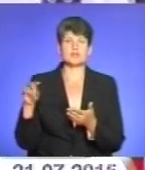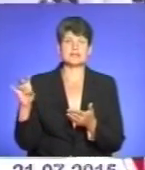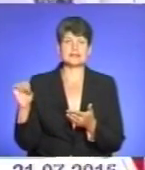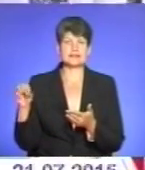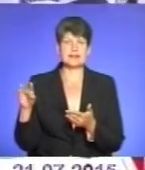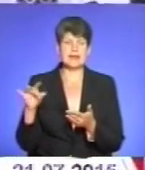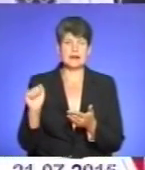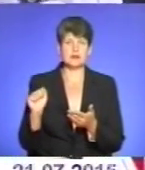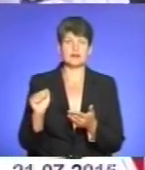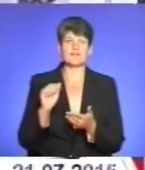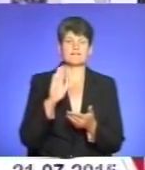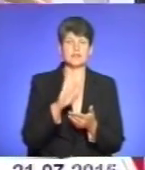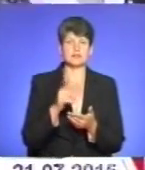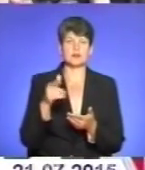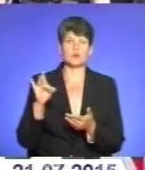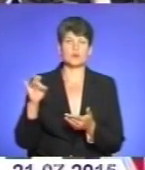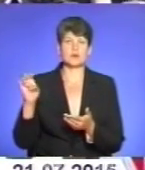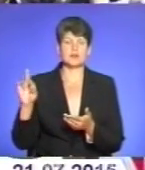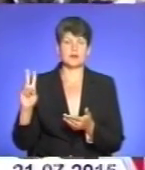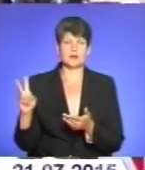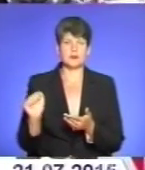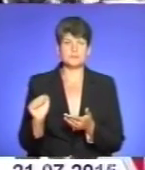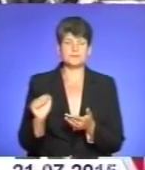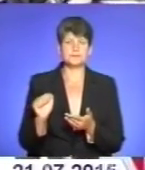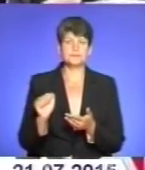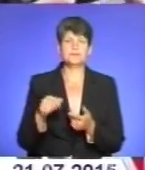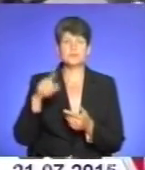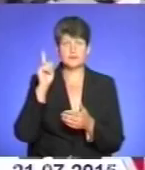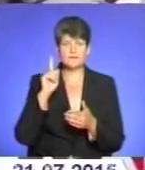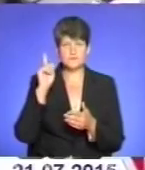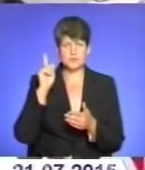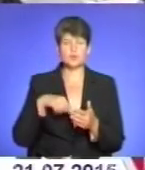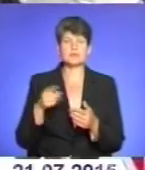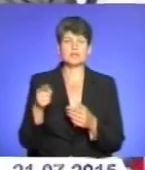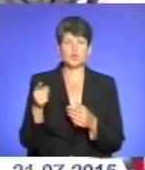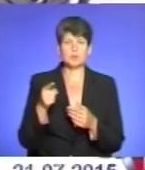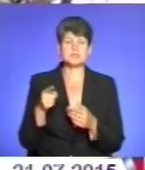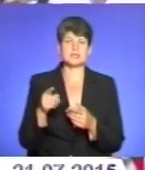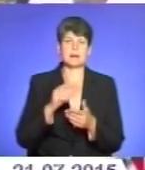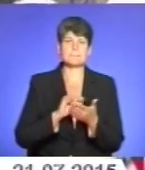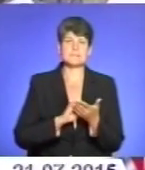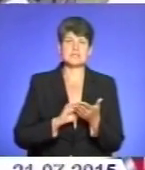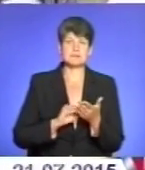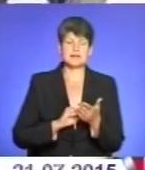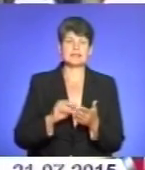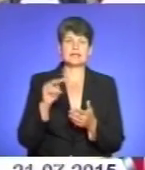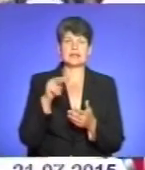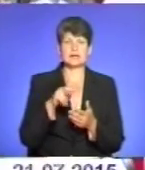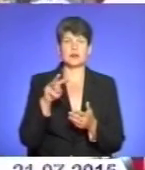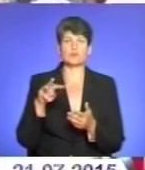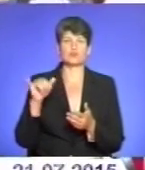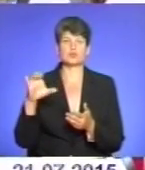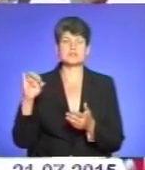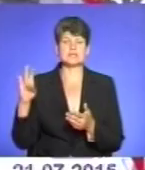захисника України Віктора Гурняка Юстина. Відома тернопільська письменниця й етнограф, волонтерка Лілія Мусіхіна, активіст волонтерського